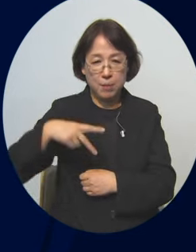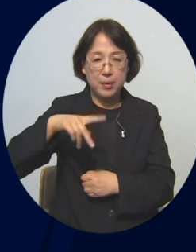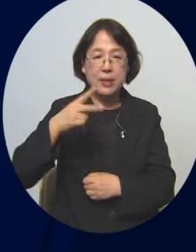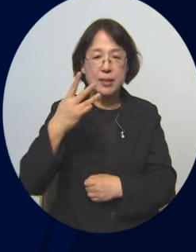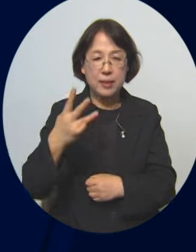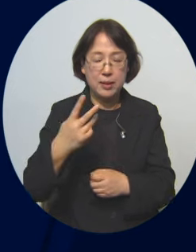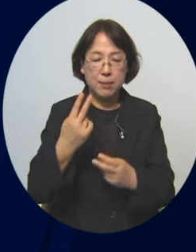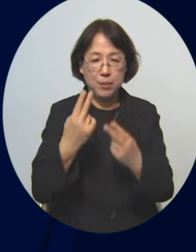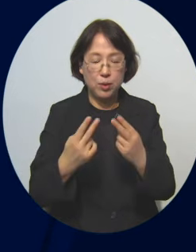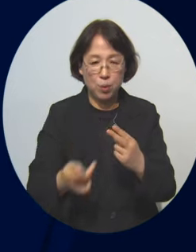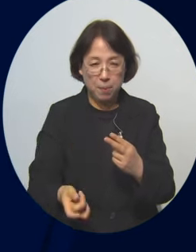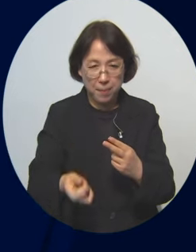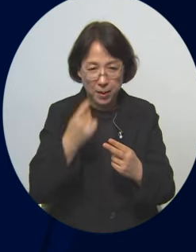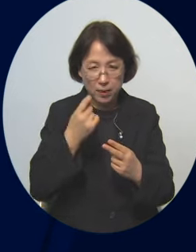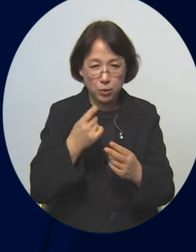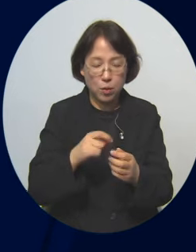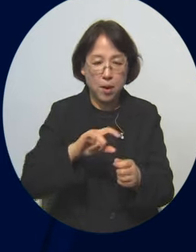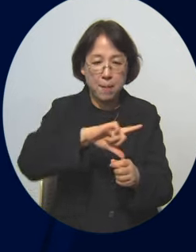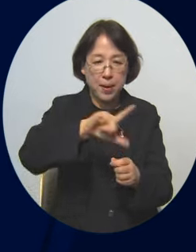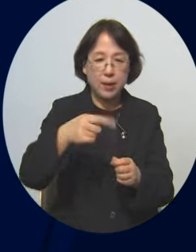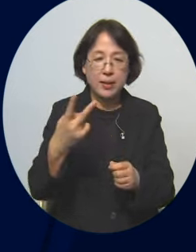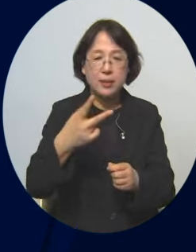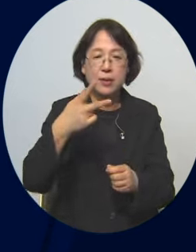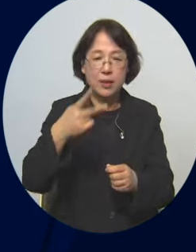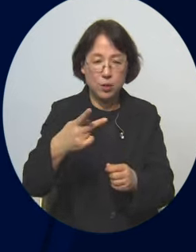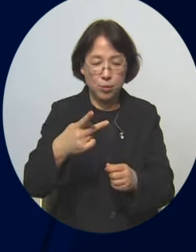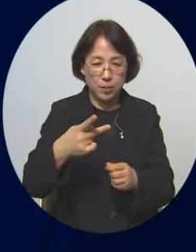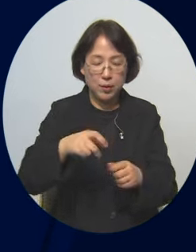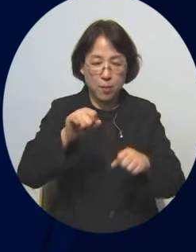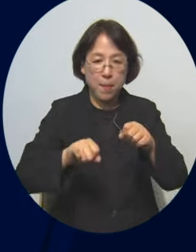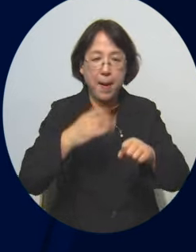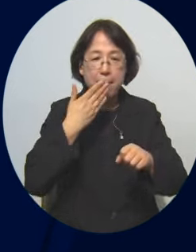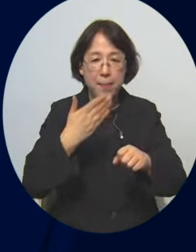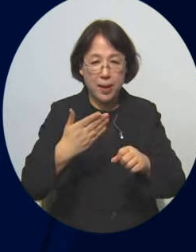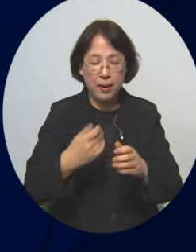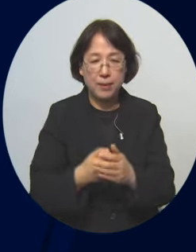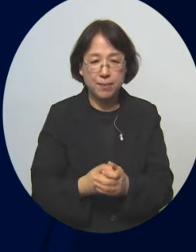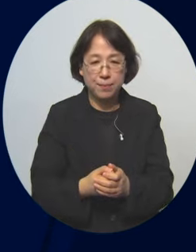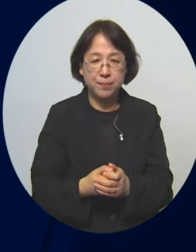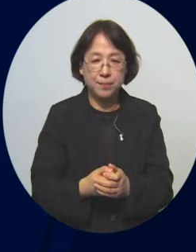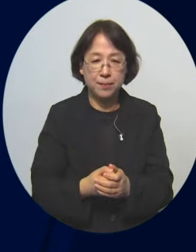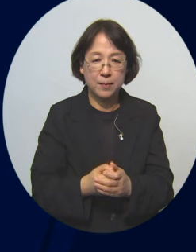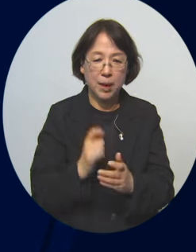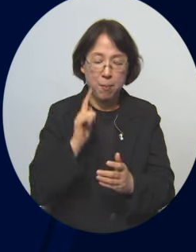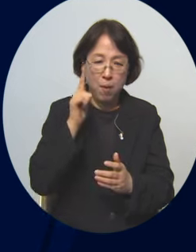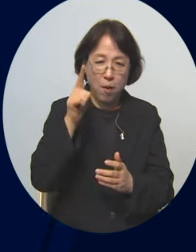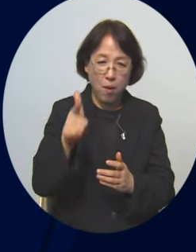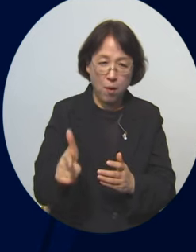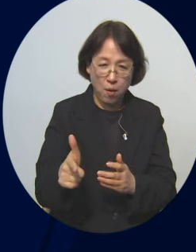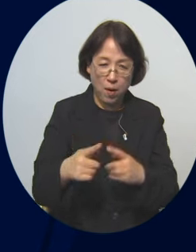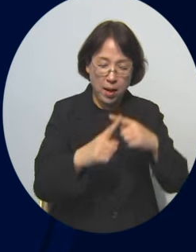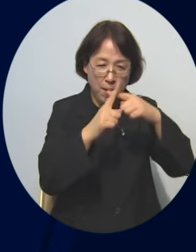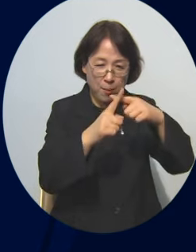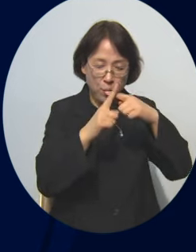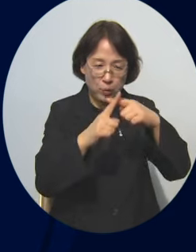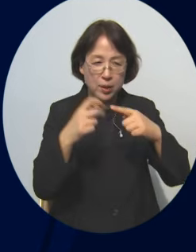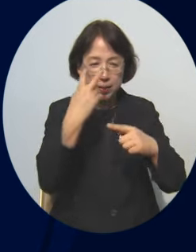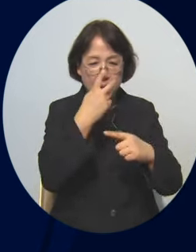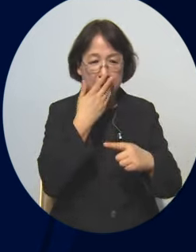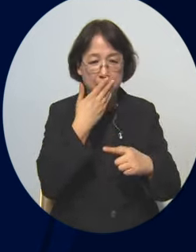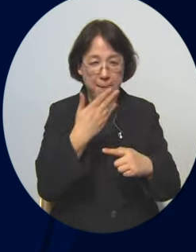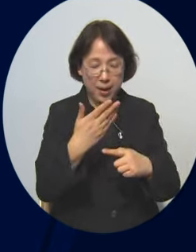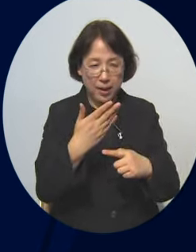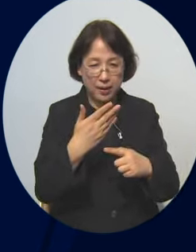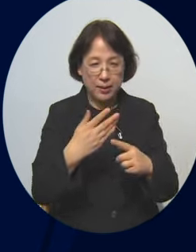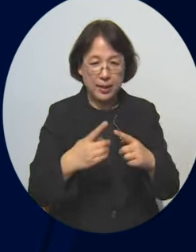빠르고 작전 반경도 2000km가 넘습니다. 수백 킬로미터 떨어진 해상 표적을 탐지할 수 있는